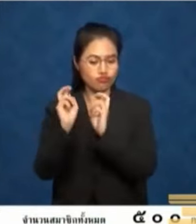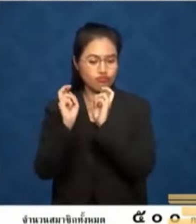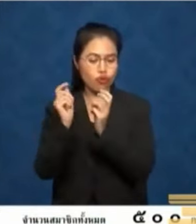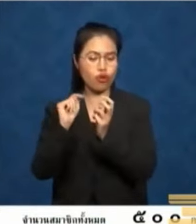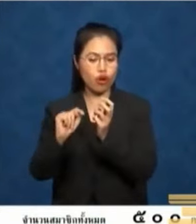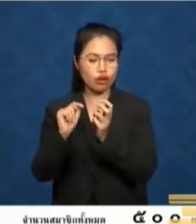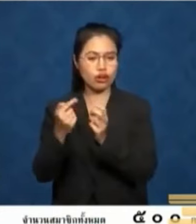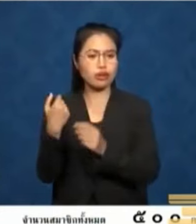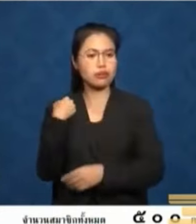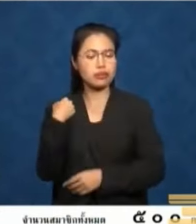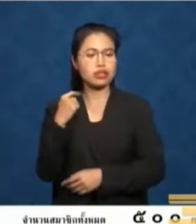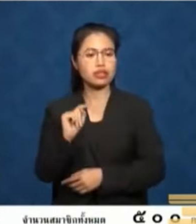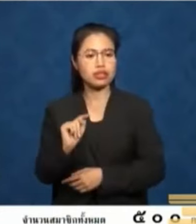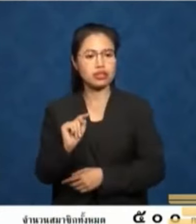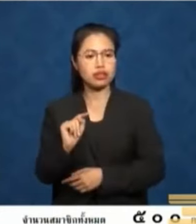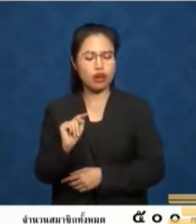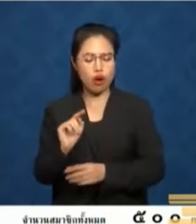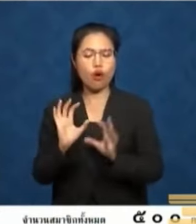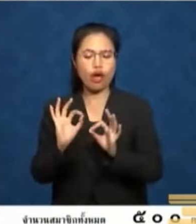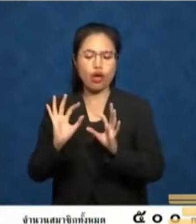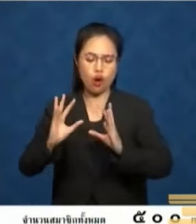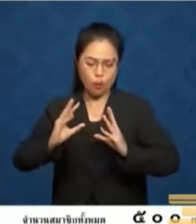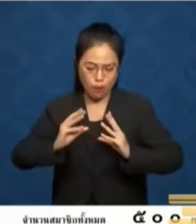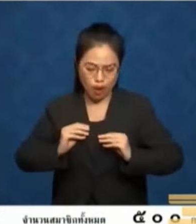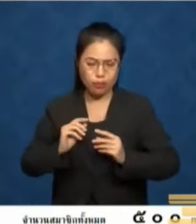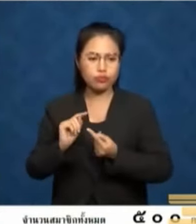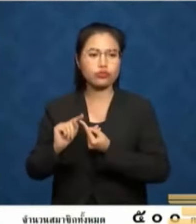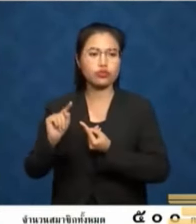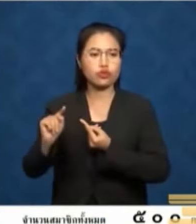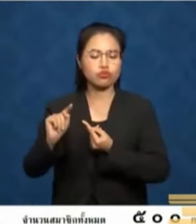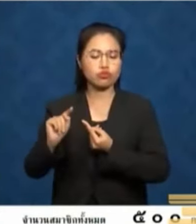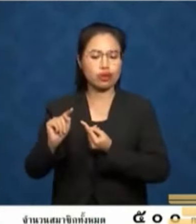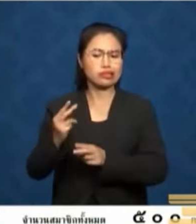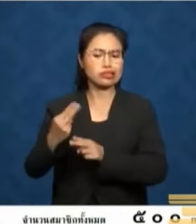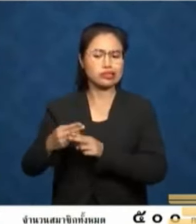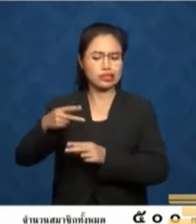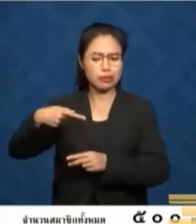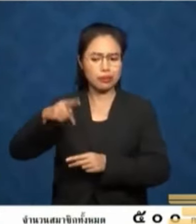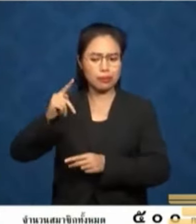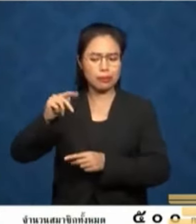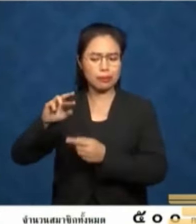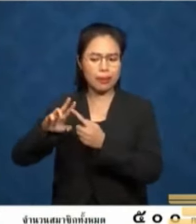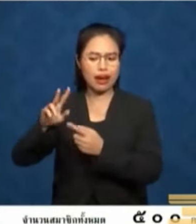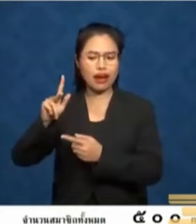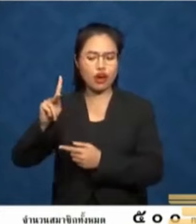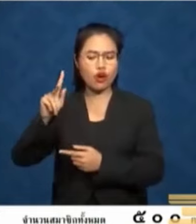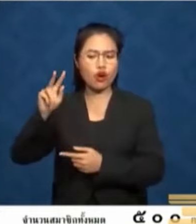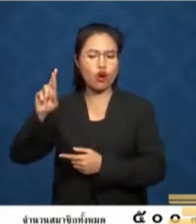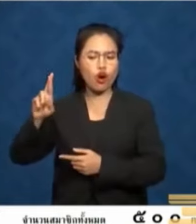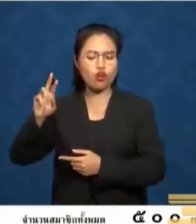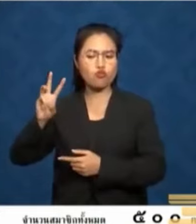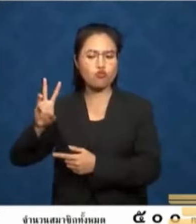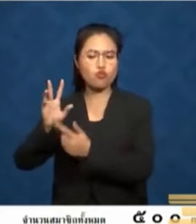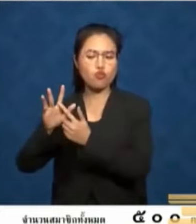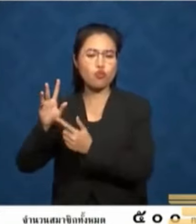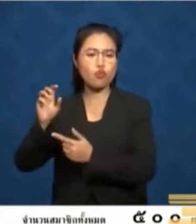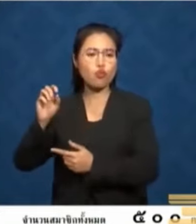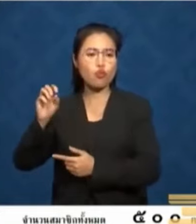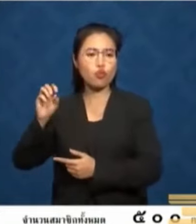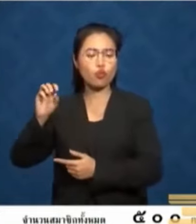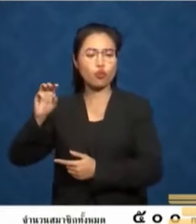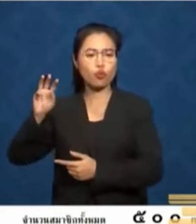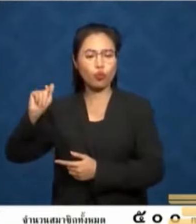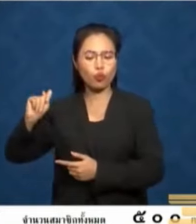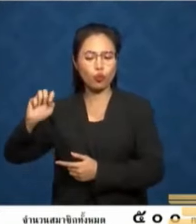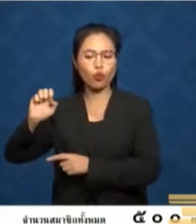ประกบน้อยอันนี้ผมยอมรับครับบางครั้งคุณปกรวุฒขออภัยที่เอ่ยนามไม่ได้เสียหายหรอกในฐานะที่เป็นประธานวิปหรือรองประธานวิป